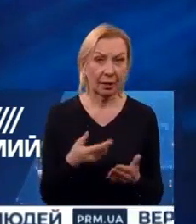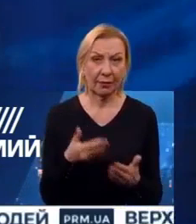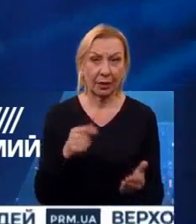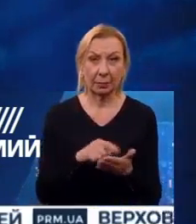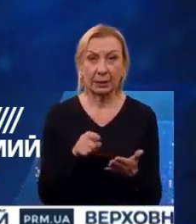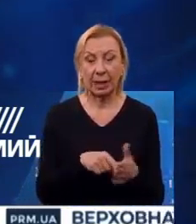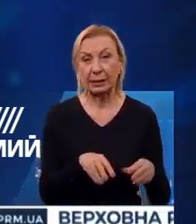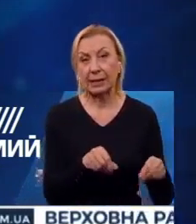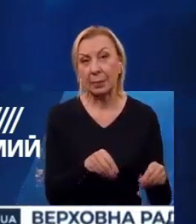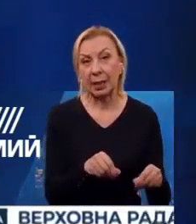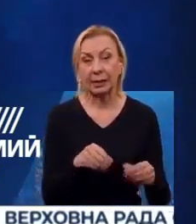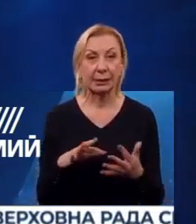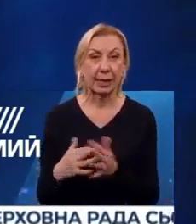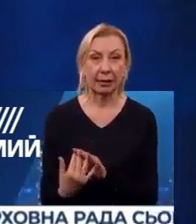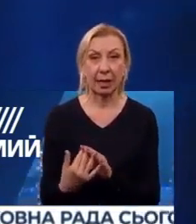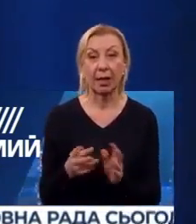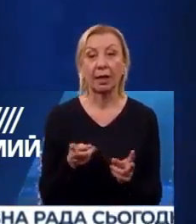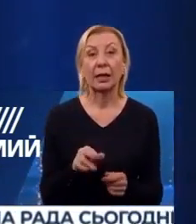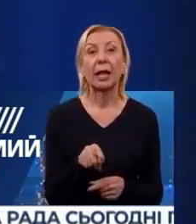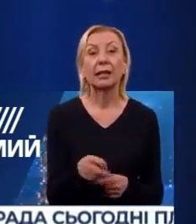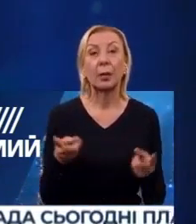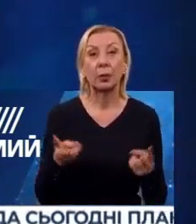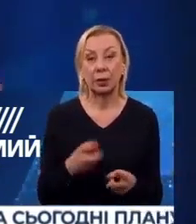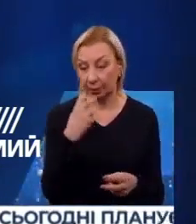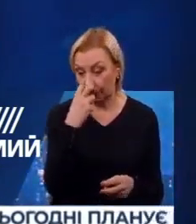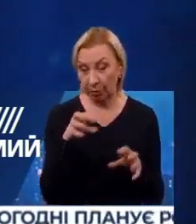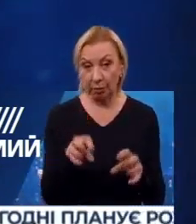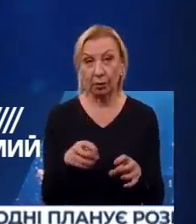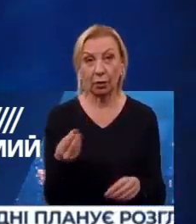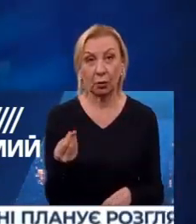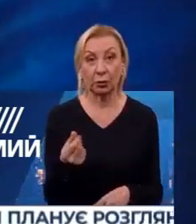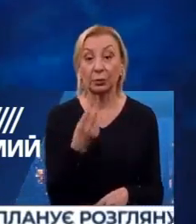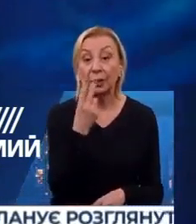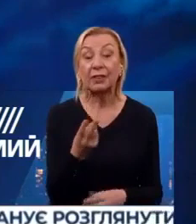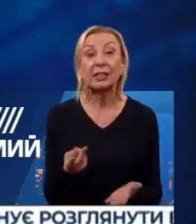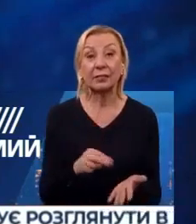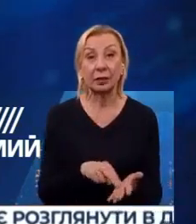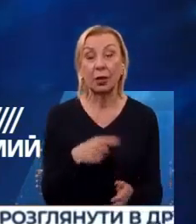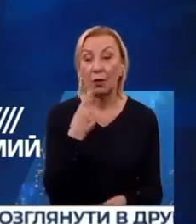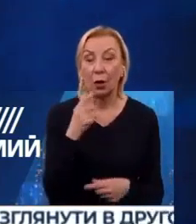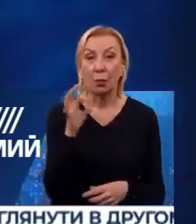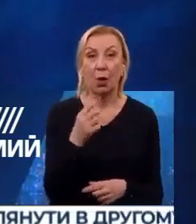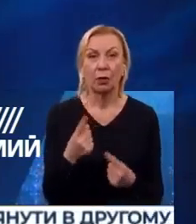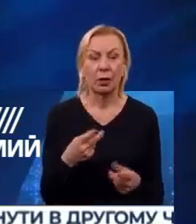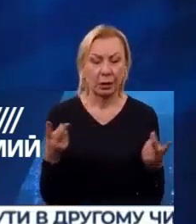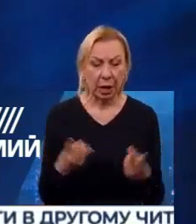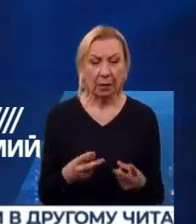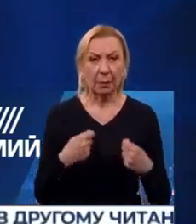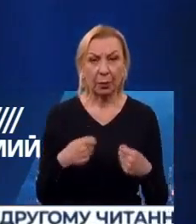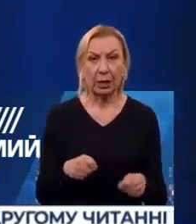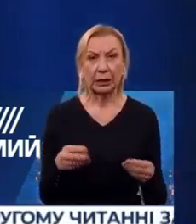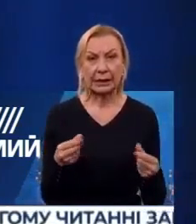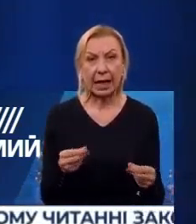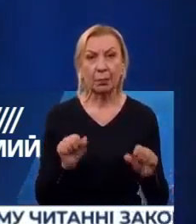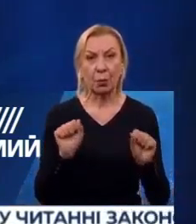села, а по-друге, для яких треба гроші. Вони говорять, подивіться їхні виступи, вони говорять про одне, нам треба продати, щоб землю